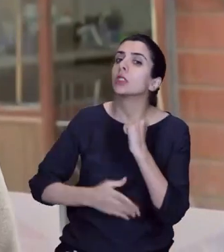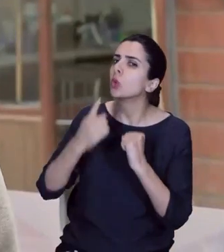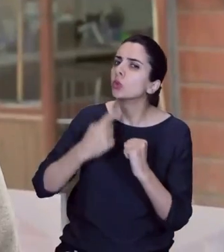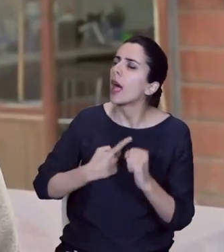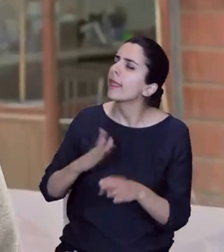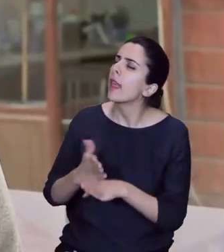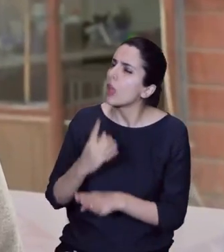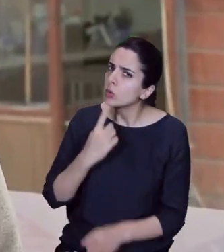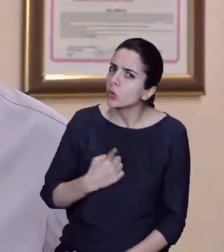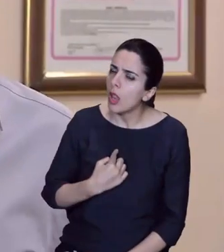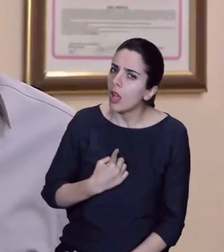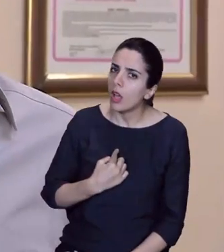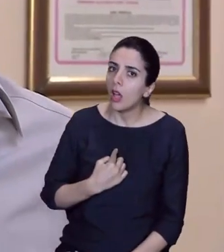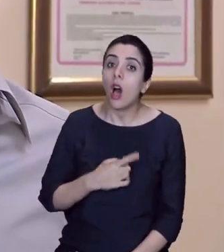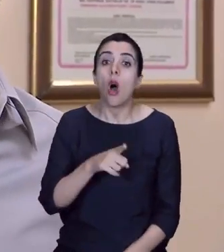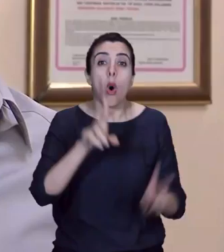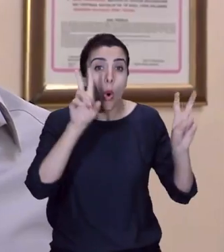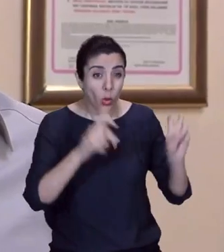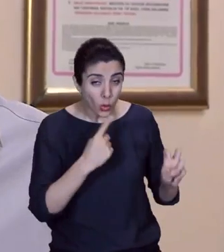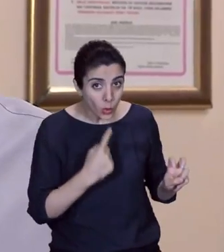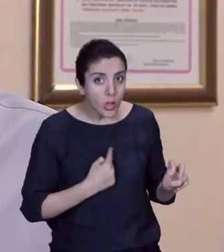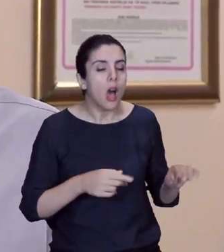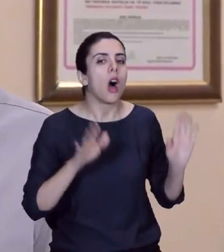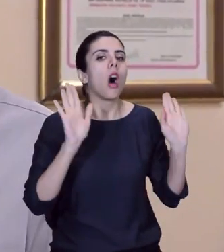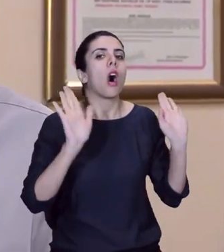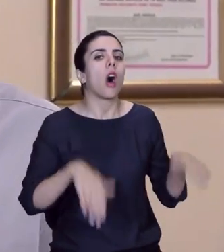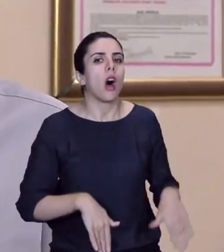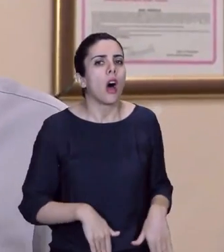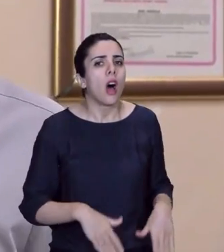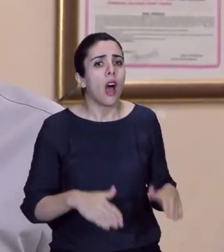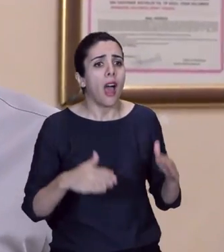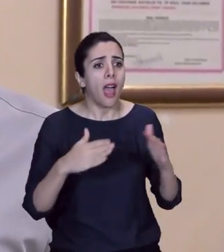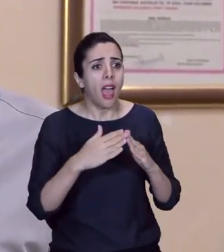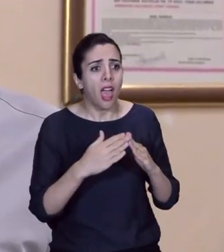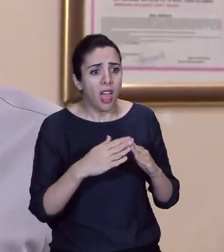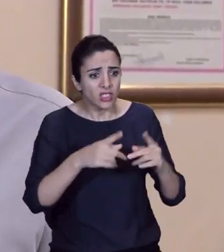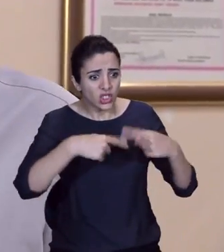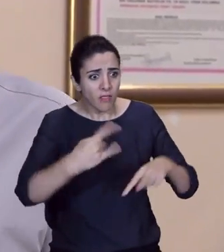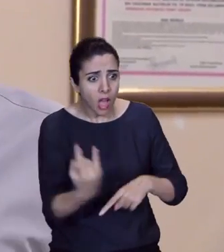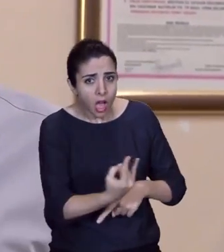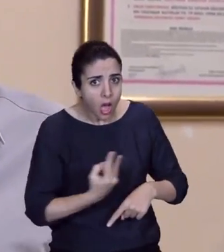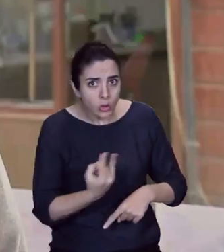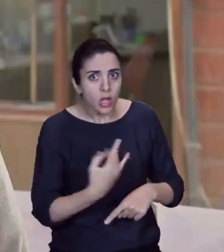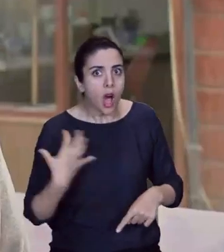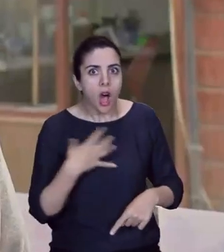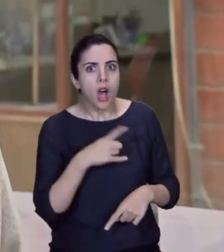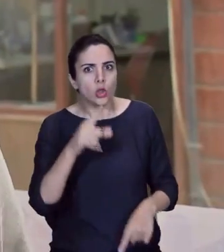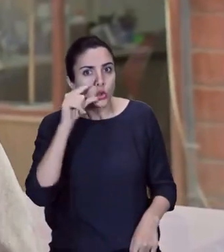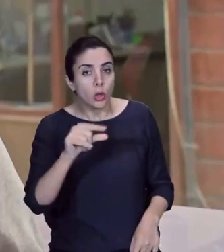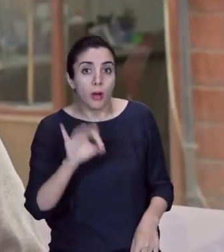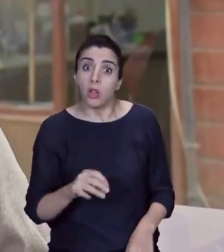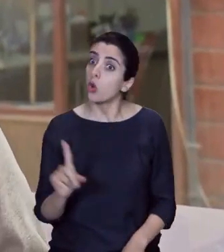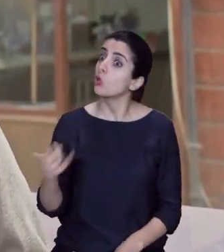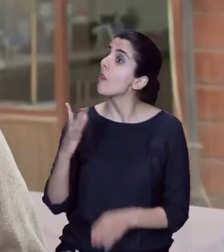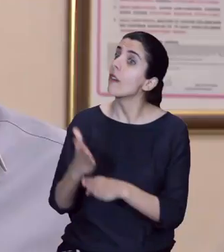Niye gözükmeyecekmişim ortalıklarda? O meseleyi diyorsun. Ya işte sen evin etrafında fazla dolaşıyormuşsun. Kızın annesi de huylanmış.